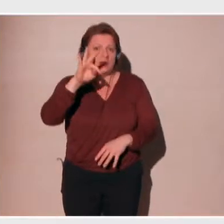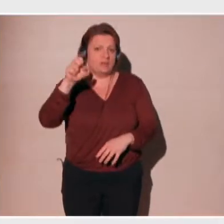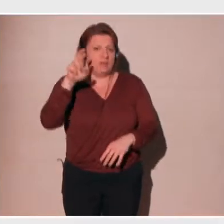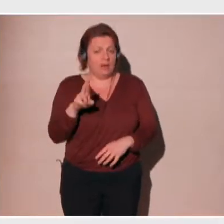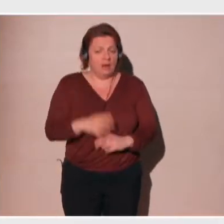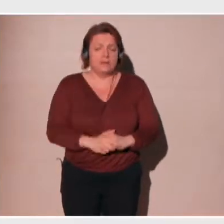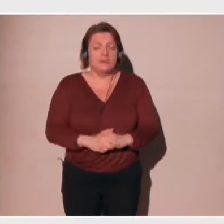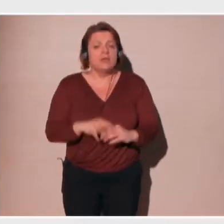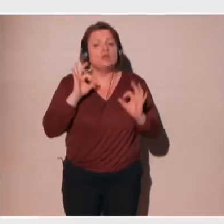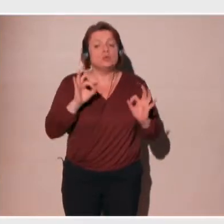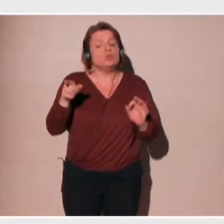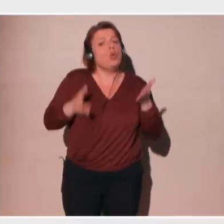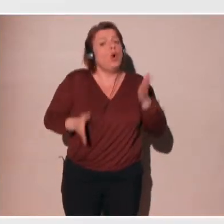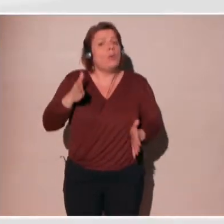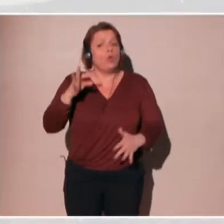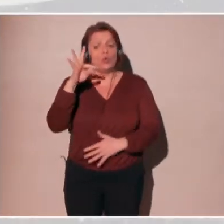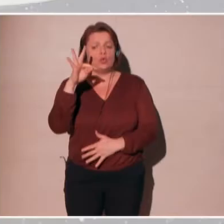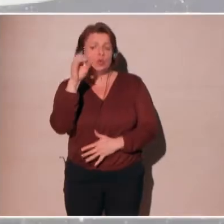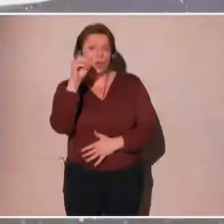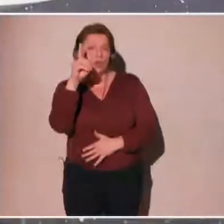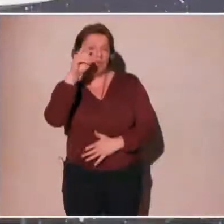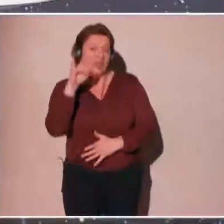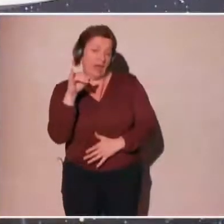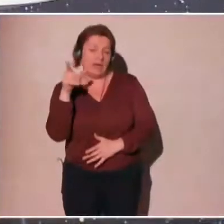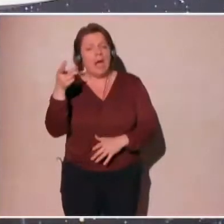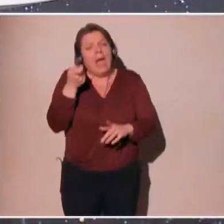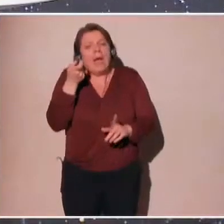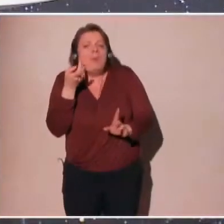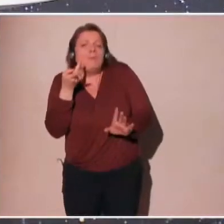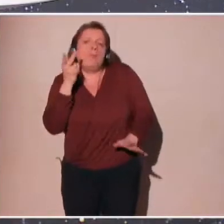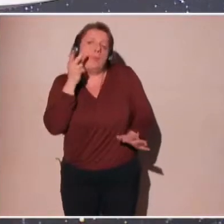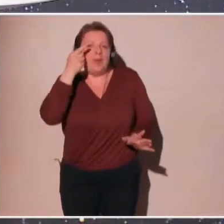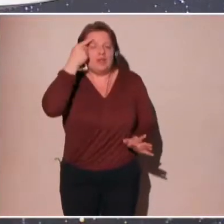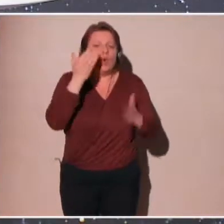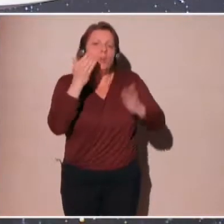Donc, notre robot Todai est un tout petit peu plus intelligent que Watson.